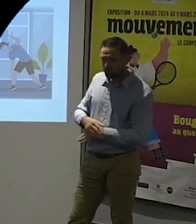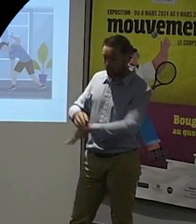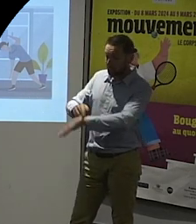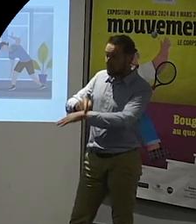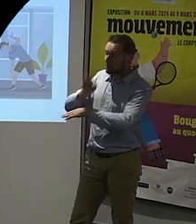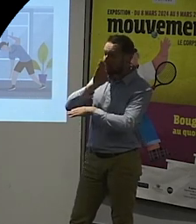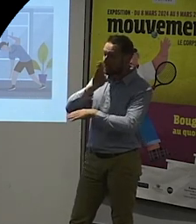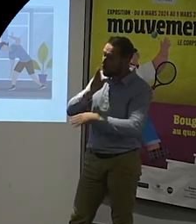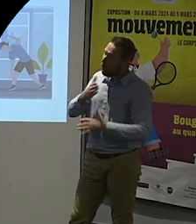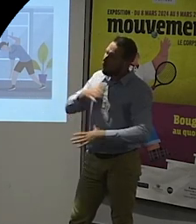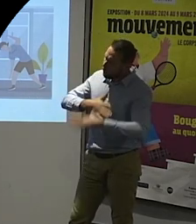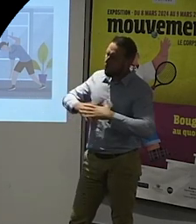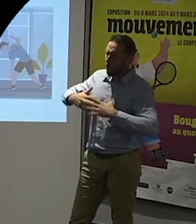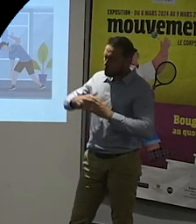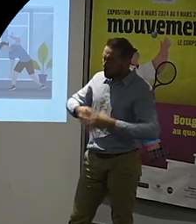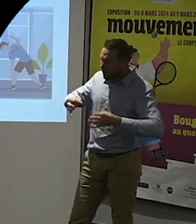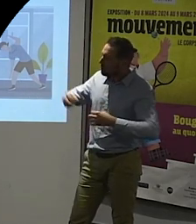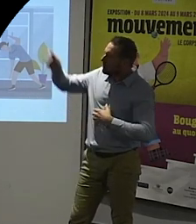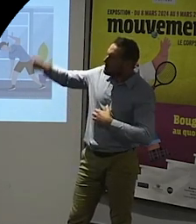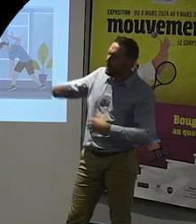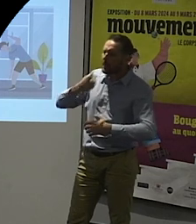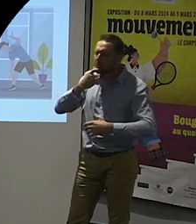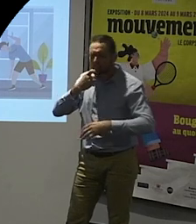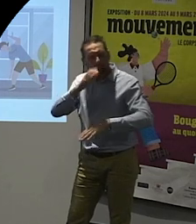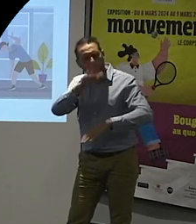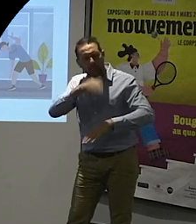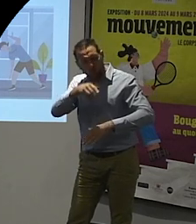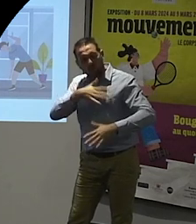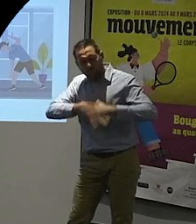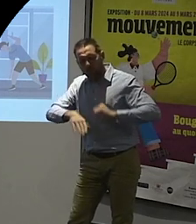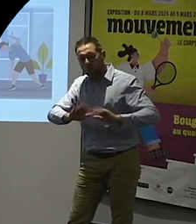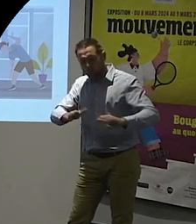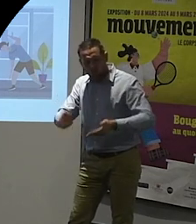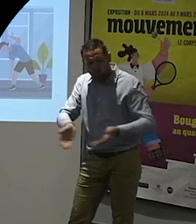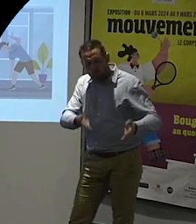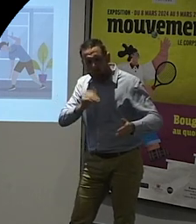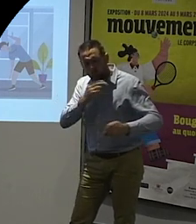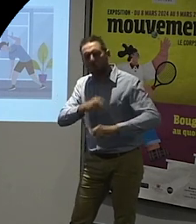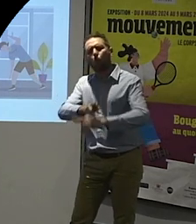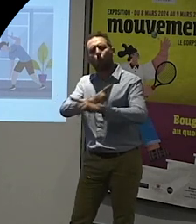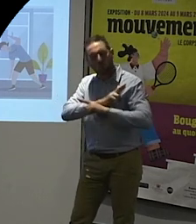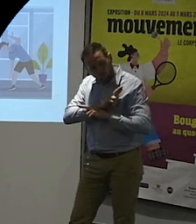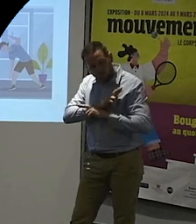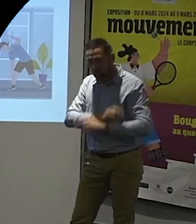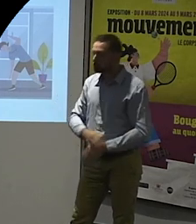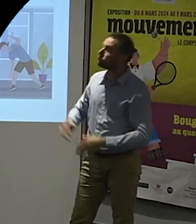fatiguée, les juges arbitres bienveillants avec moi m'ont dit « Michel, tu es fatiguée, donc cet après-midi, tu vas te poser, bon